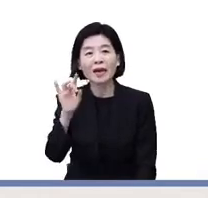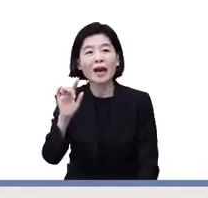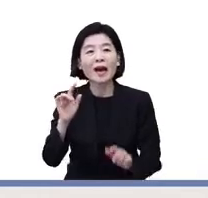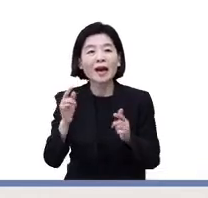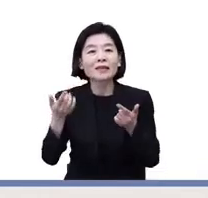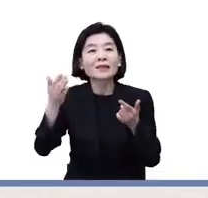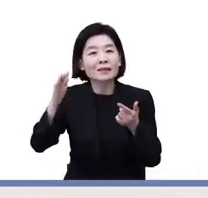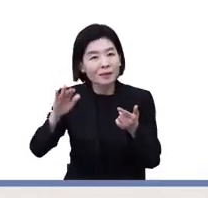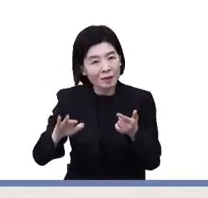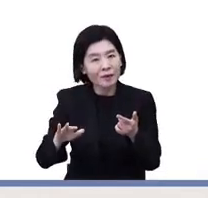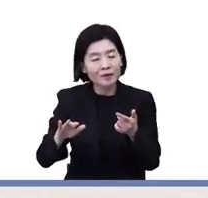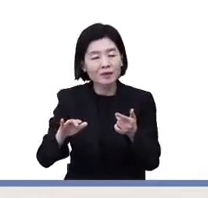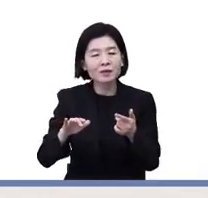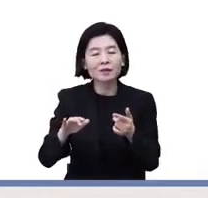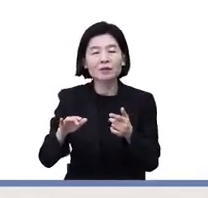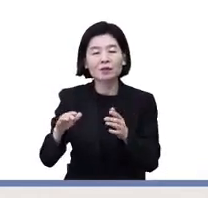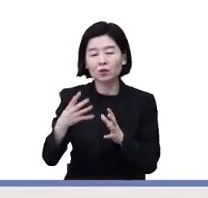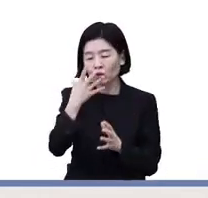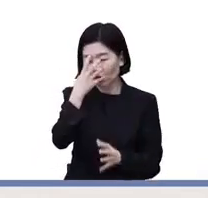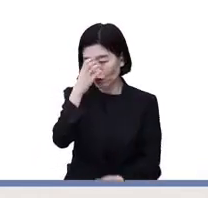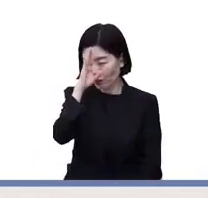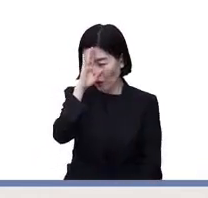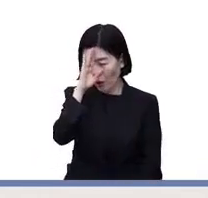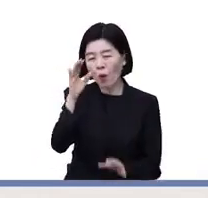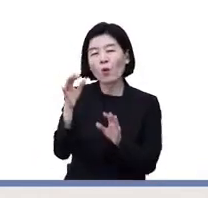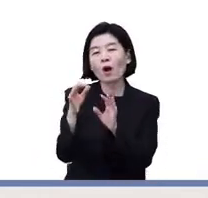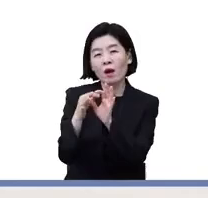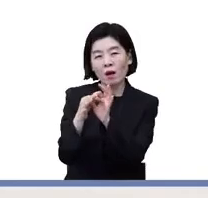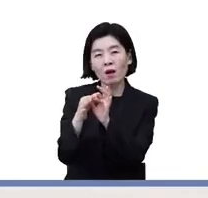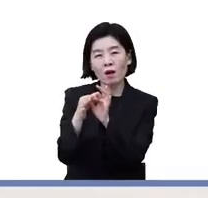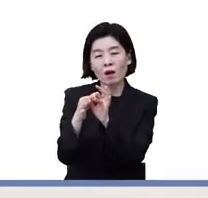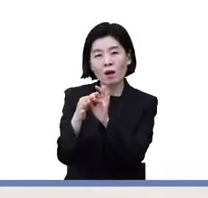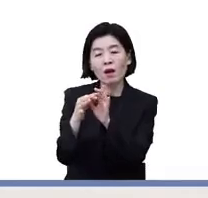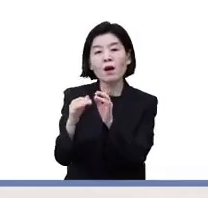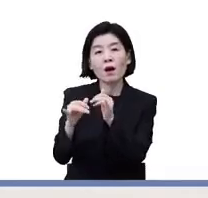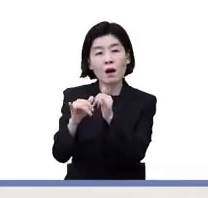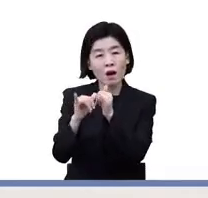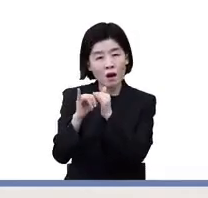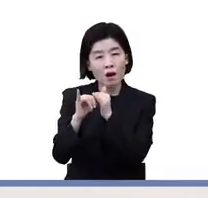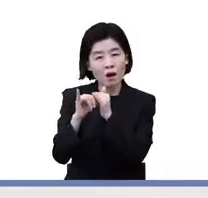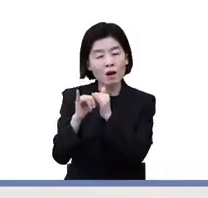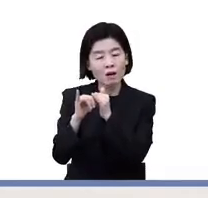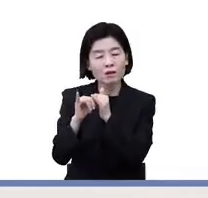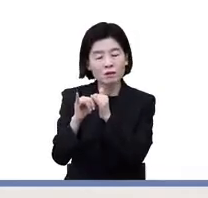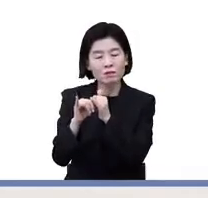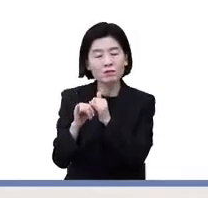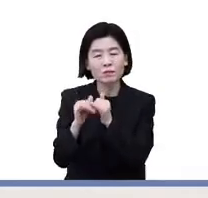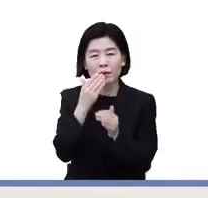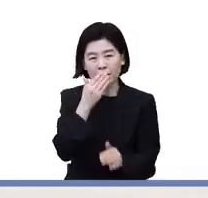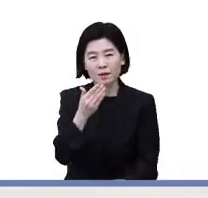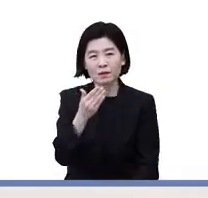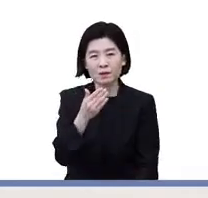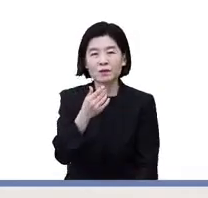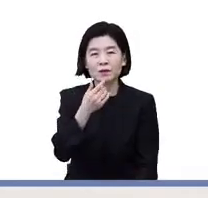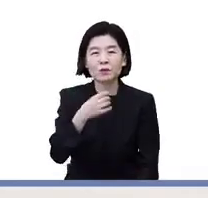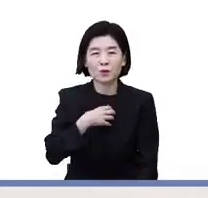굉장히 흔한데 그러면서 우울증도 2차적으로 오는 경우도 많고 그러면서 자살률을 높일 수가